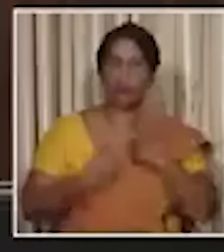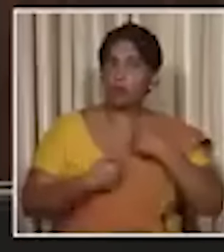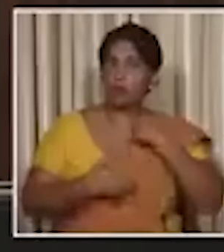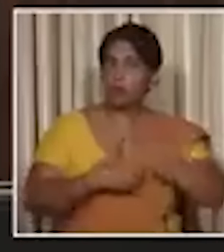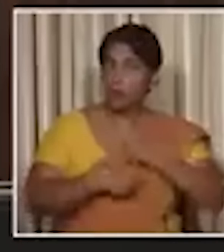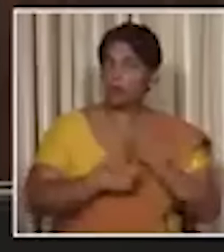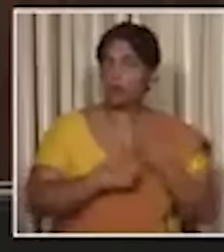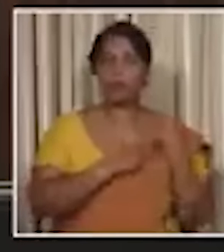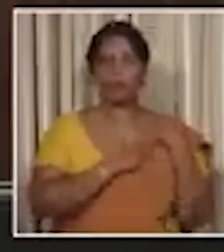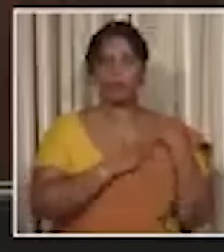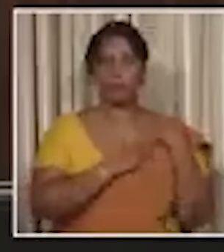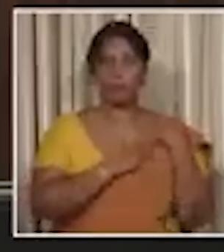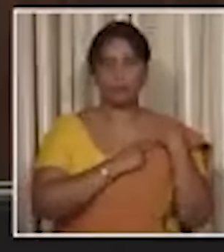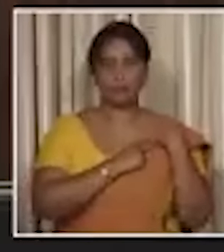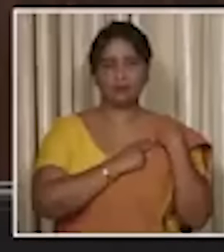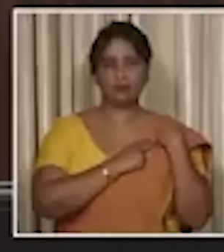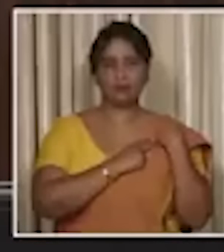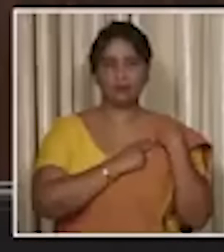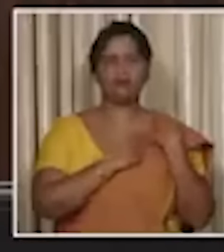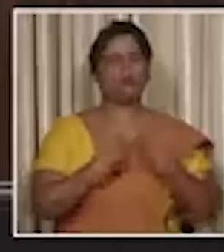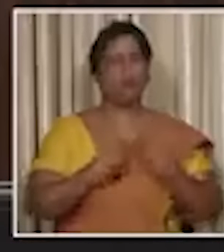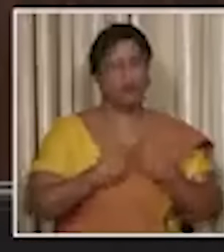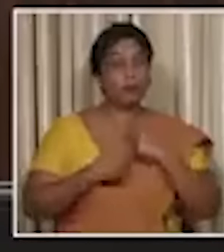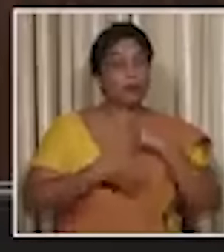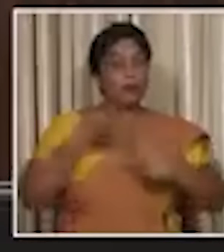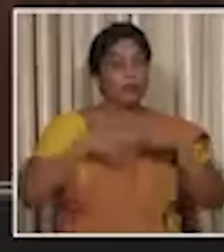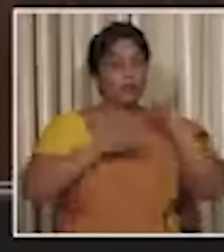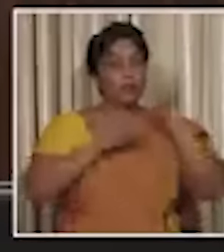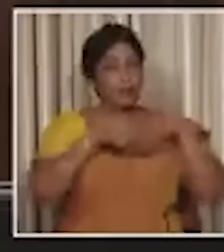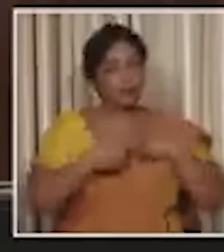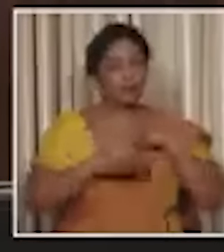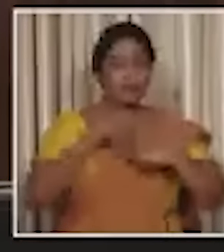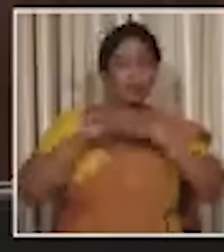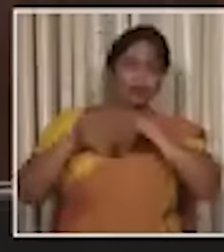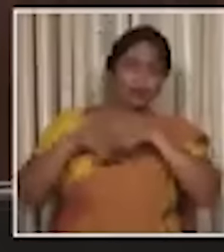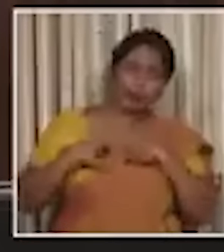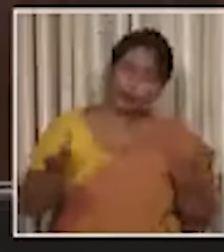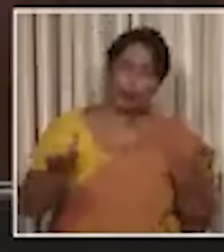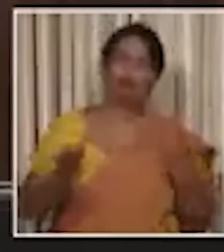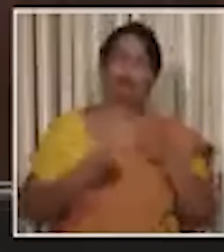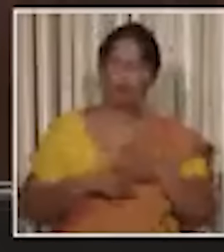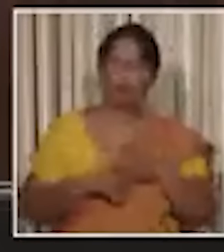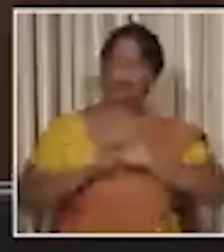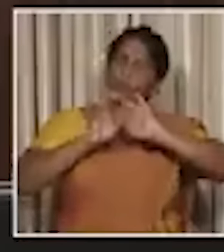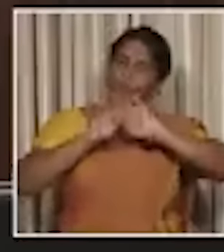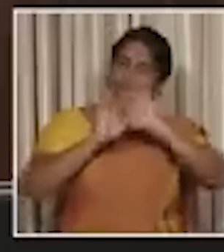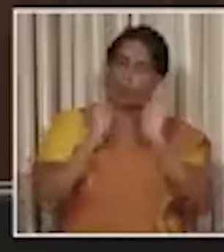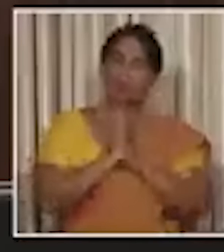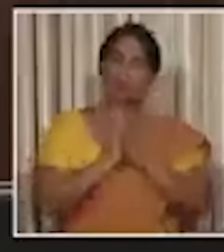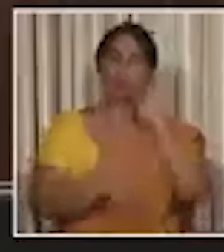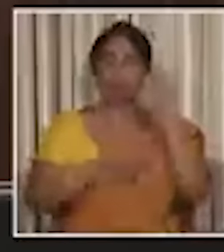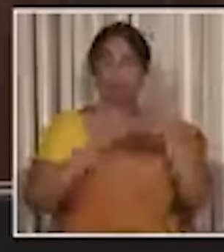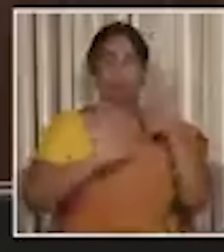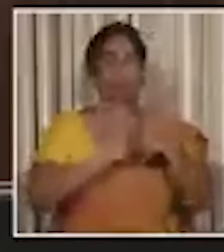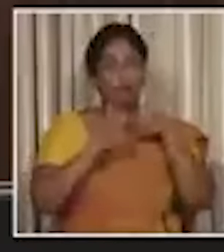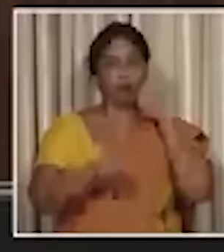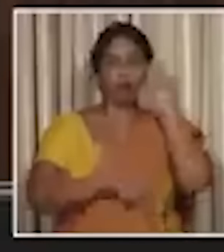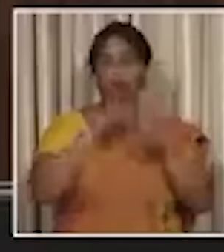වගකීම තමයි අපිට ඡන්දෙ දුන් ඡන්දෙ නොදුන් ඒ සෑම ජන කණ්ඩායමක් මේ රටේ